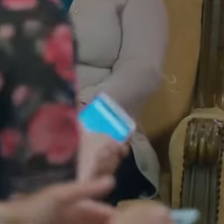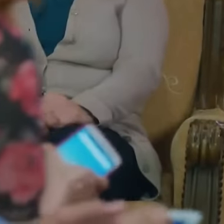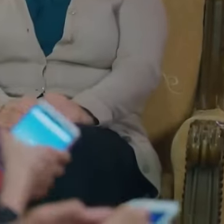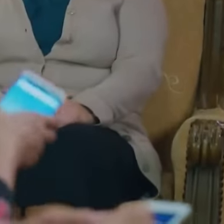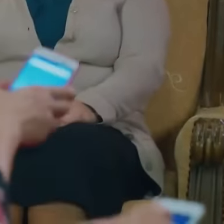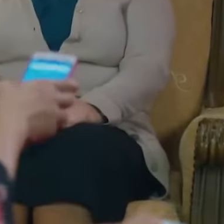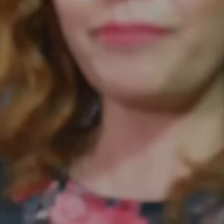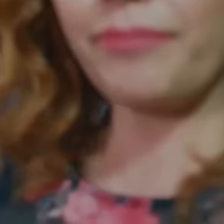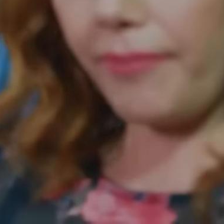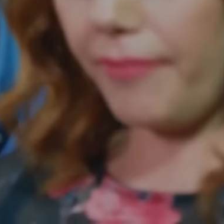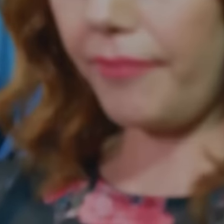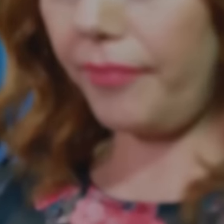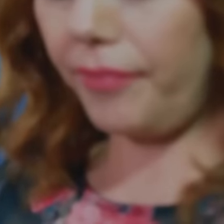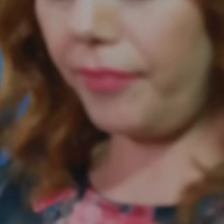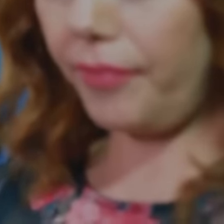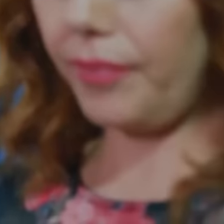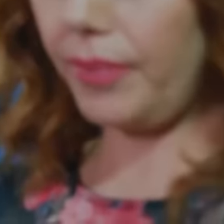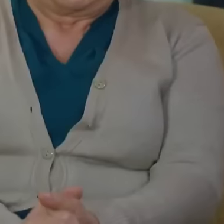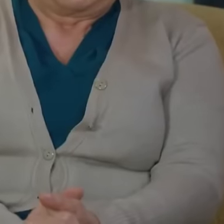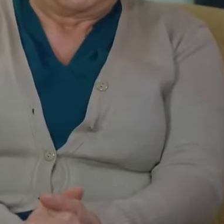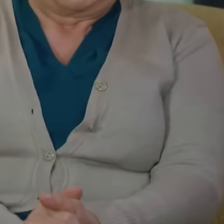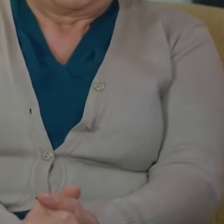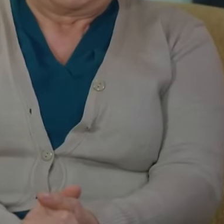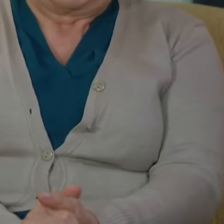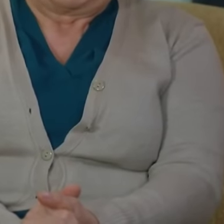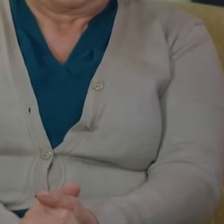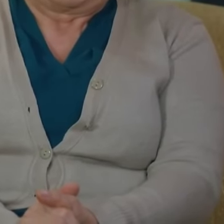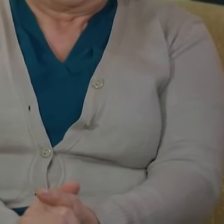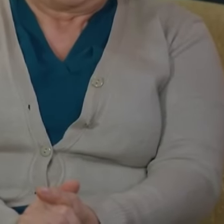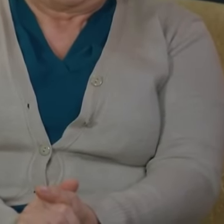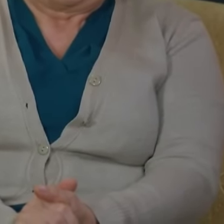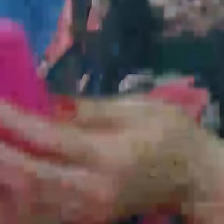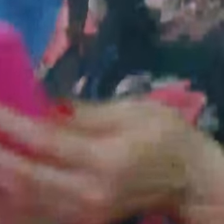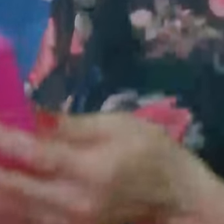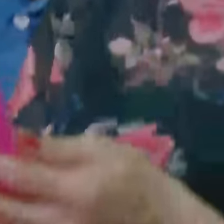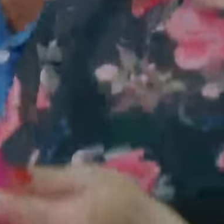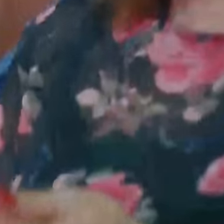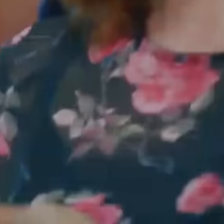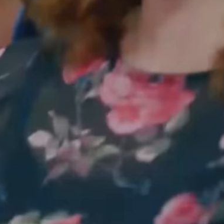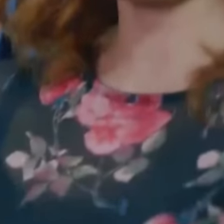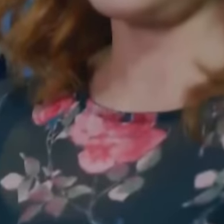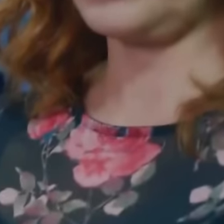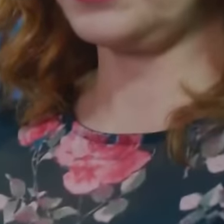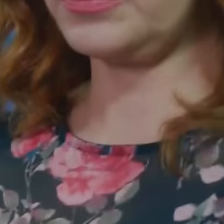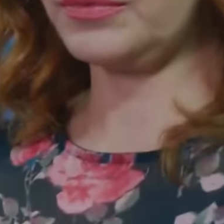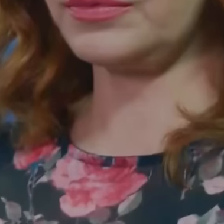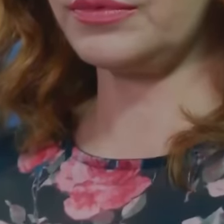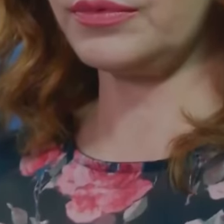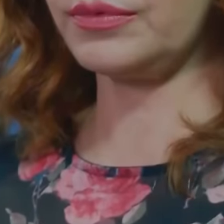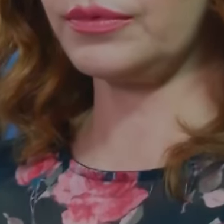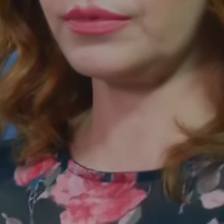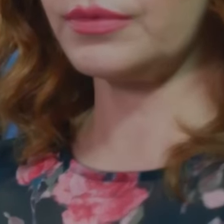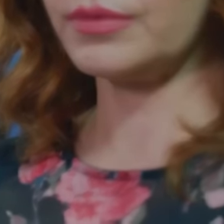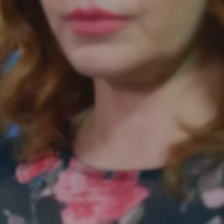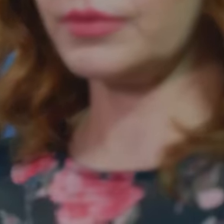Tarık telefonu kapattı, birlikte Adile'ye döndüler. Tam keyiflenmişti ki başlarına telefonu indirince yine bozuldu. Bir